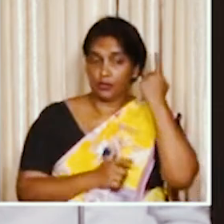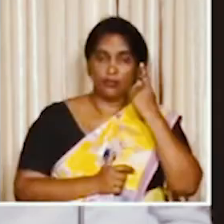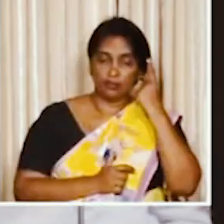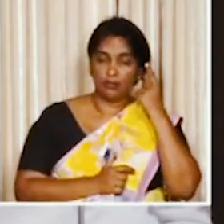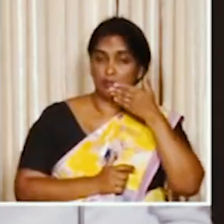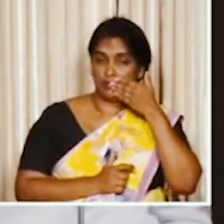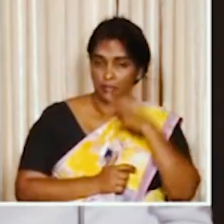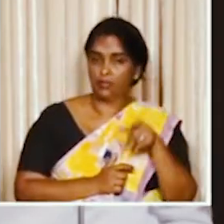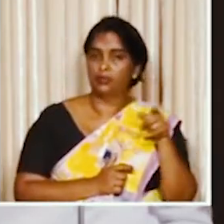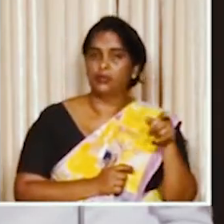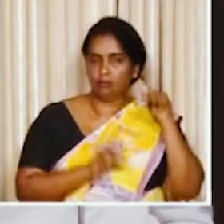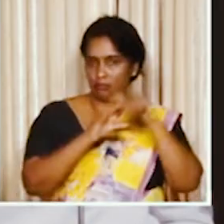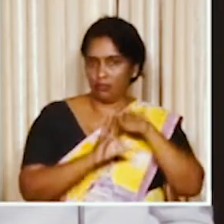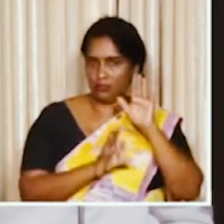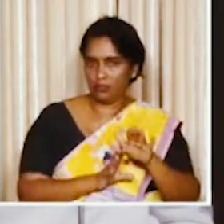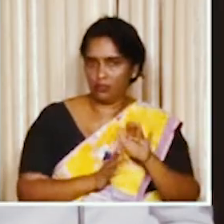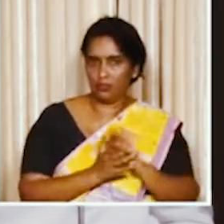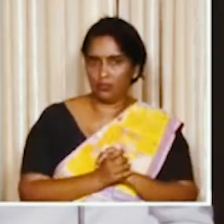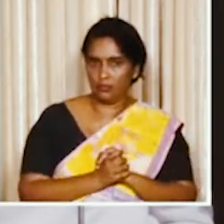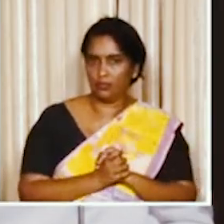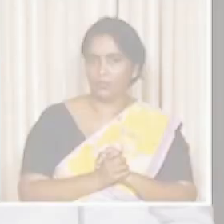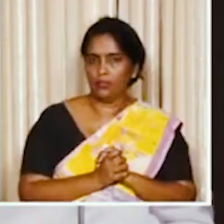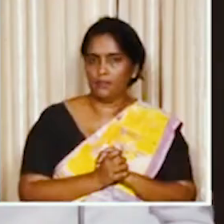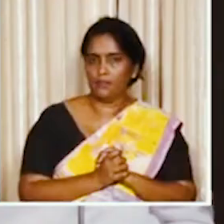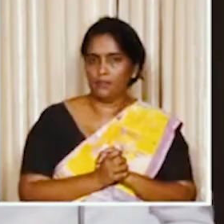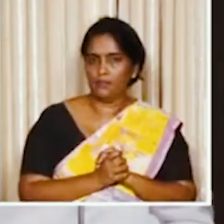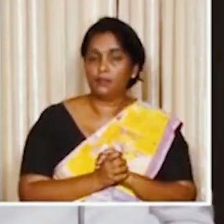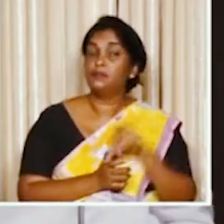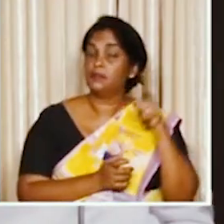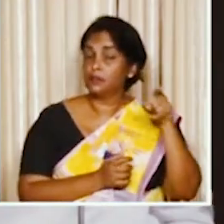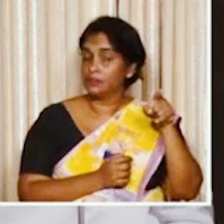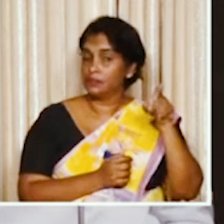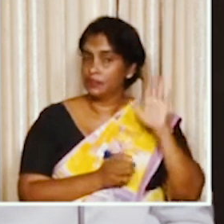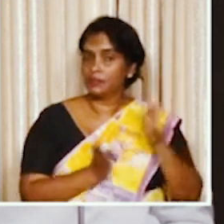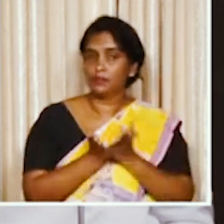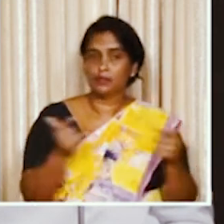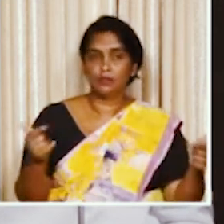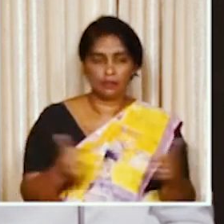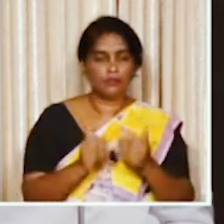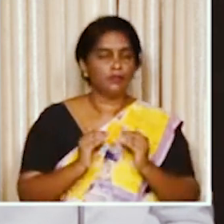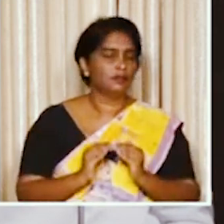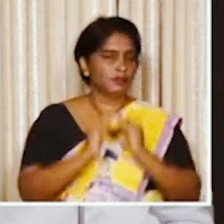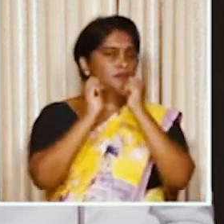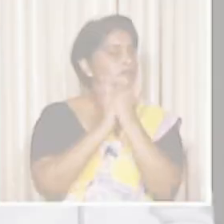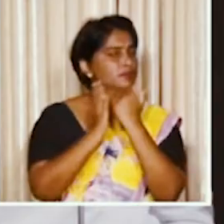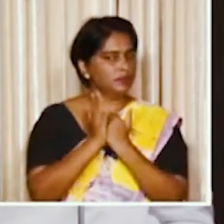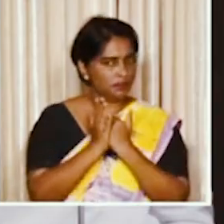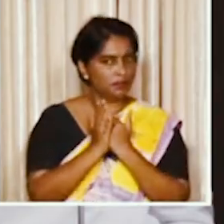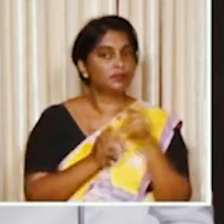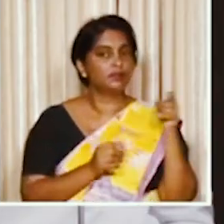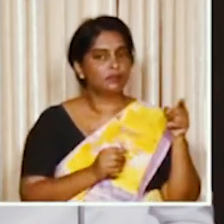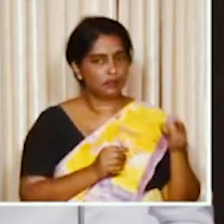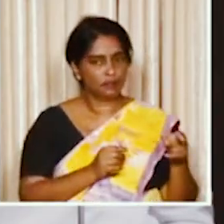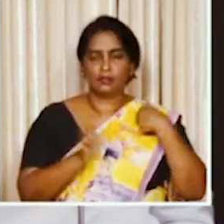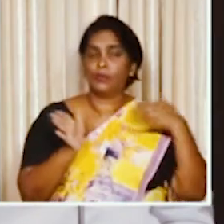அதை துறைமுக நிர்வாண பணிகளுக்கு தொடர்ந்தும் பயன்படுத்தி வருகிறார். ஆனால் ஒளுவில் துறைமுகத்தின் இந்த அலைத்தடுப்பு அணை